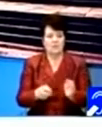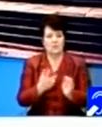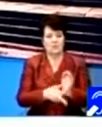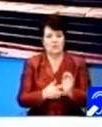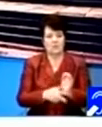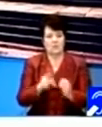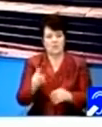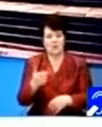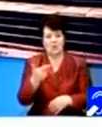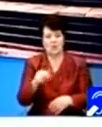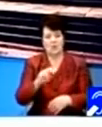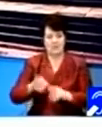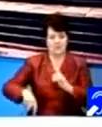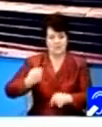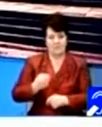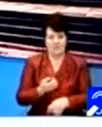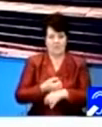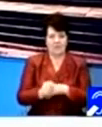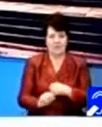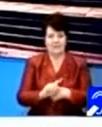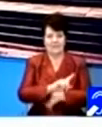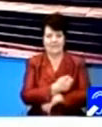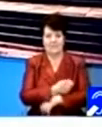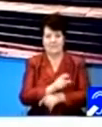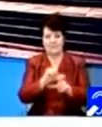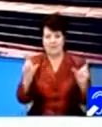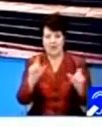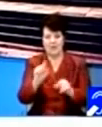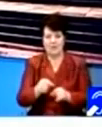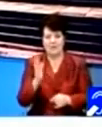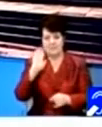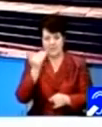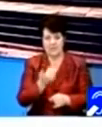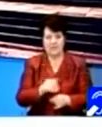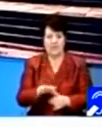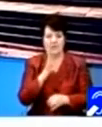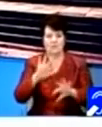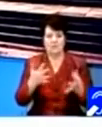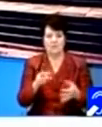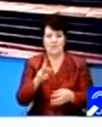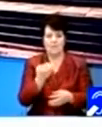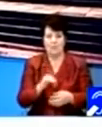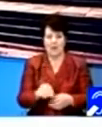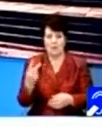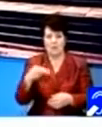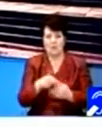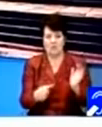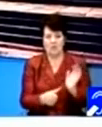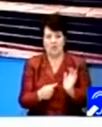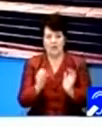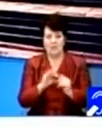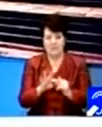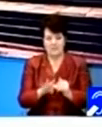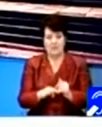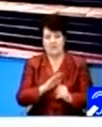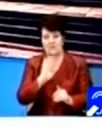din Glodeni care a fost internat forțat în spitalul de psihiatrie. Incidentul s-a produs în luna mai 2014, când bărbatul a lovit-o peste